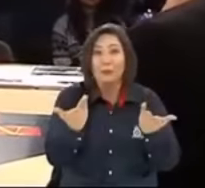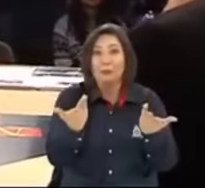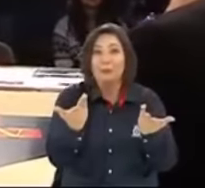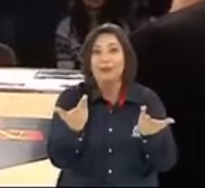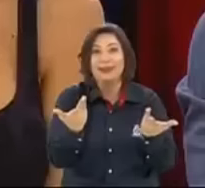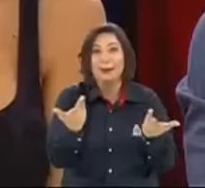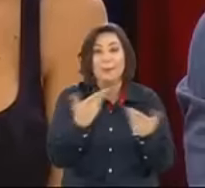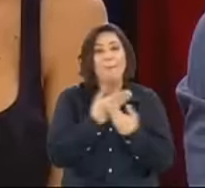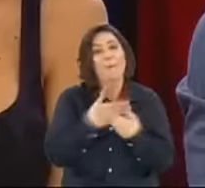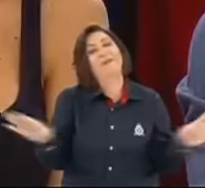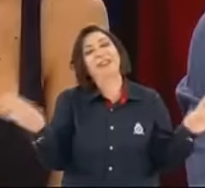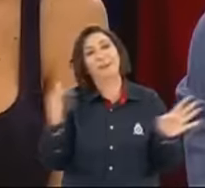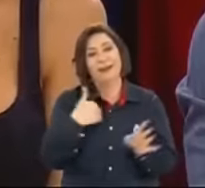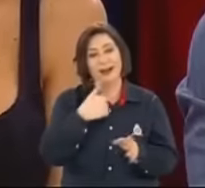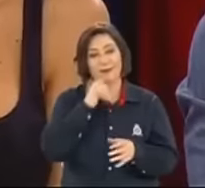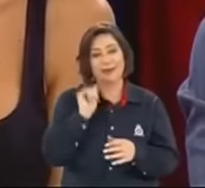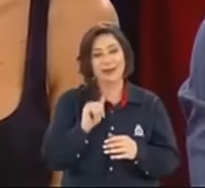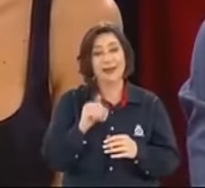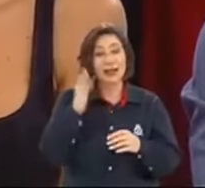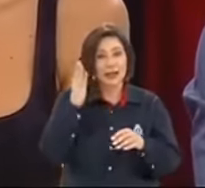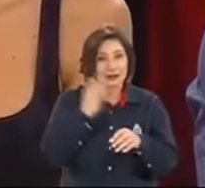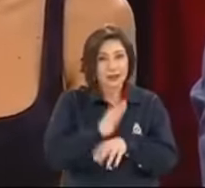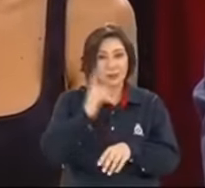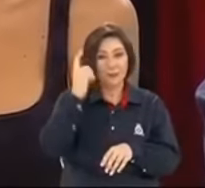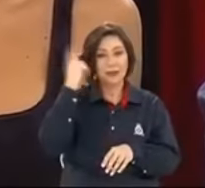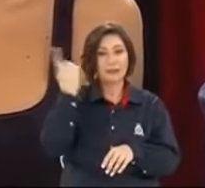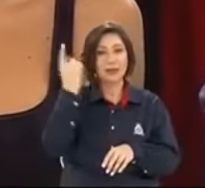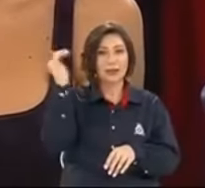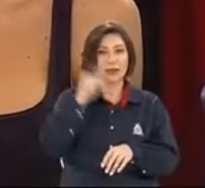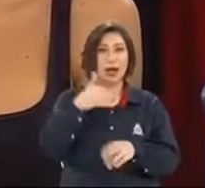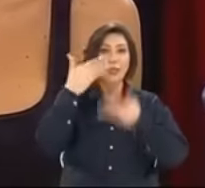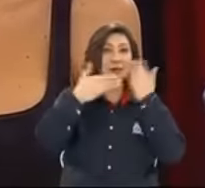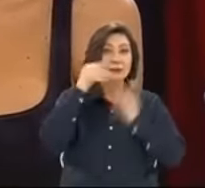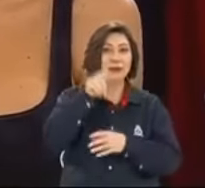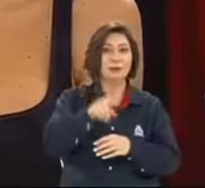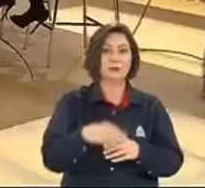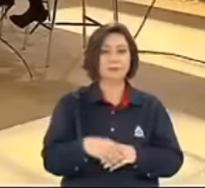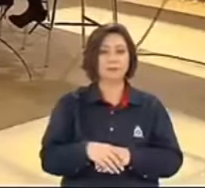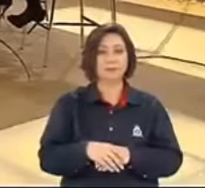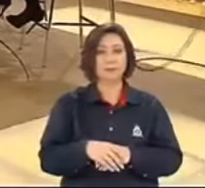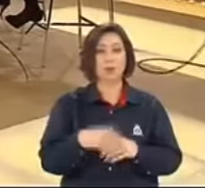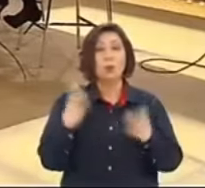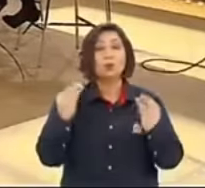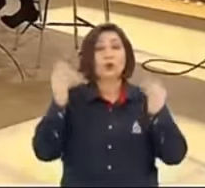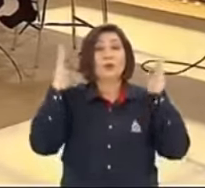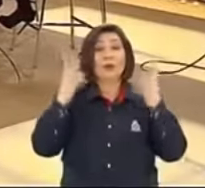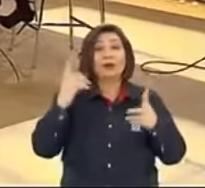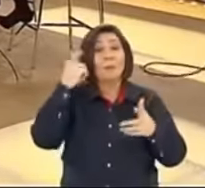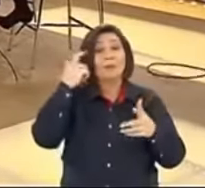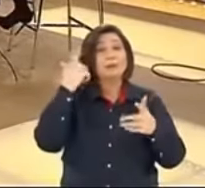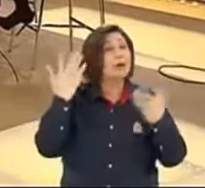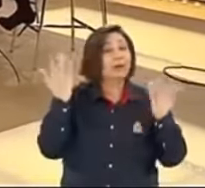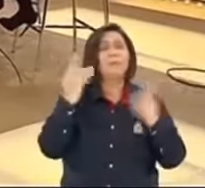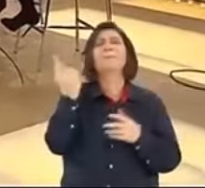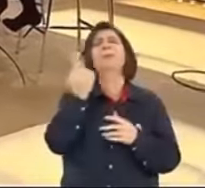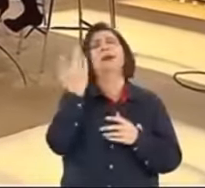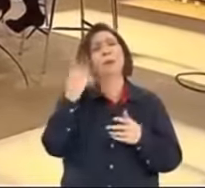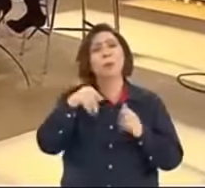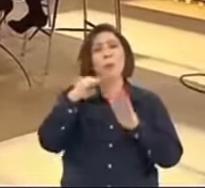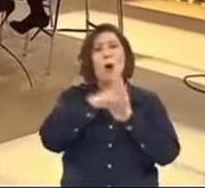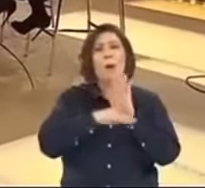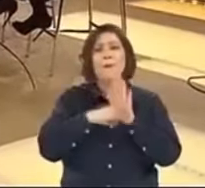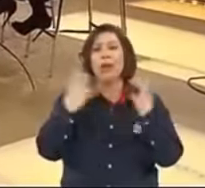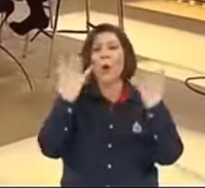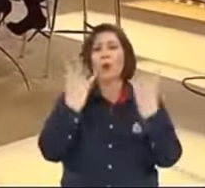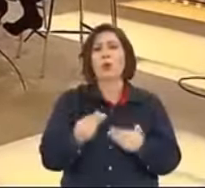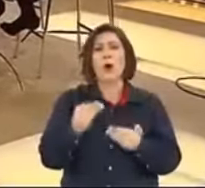insanlara? Mahvettin beni abicim. Hakikaten neyse. Başından geçen bir şey anlatsana baba. Abi o kadar çok şey geçti ki. Hangi bir tane. Mesela bu programda